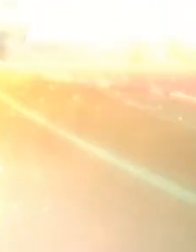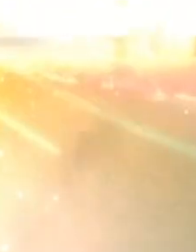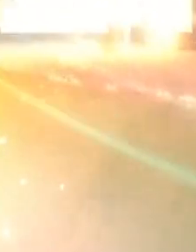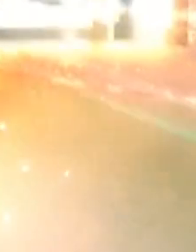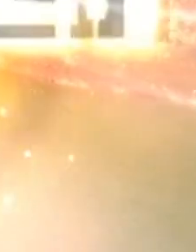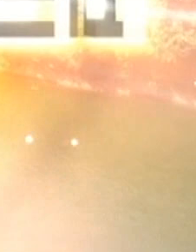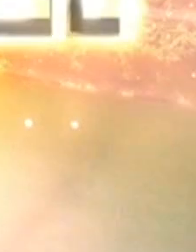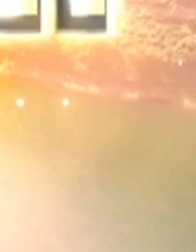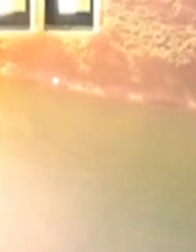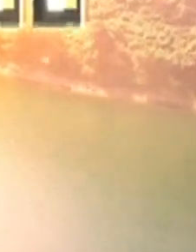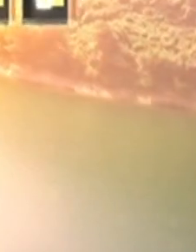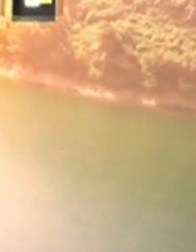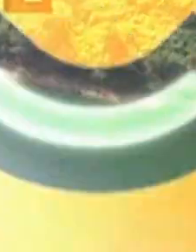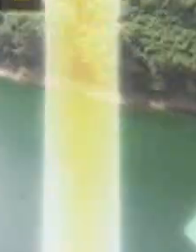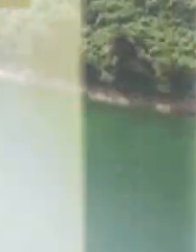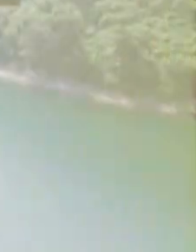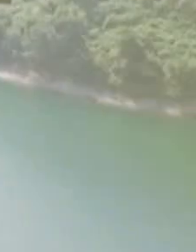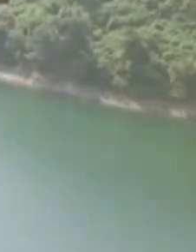me